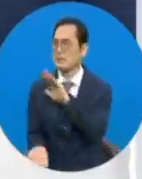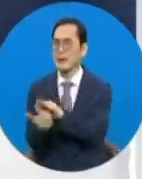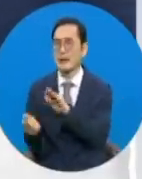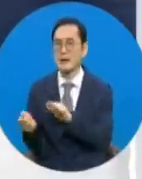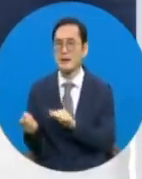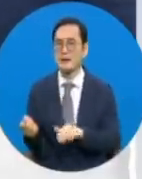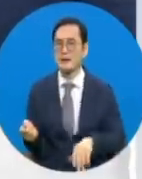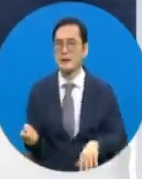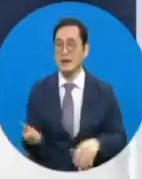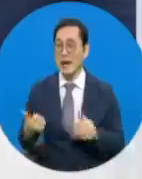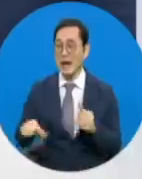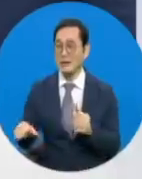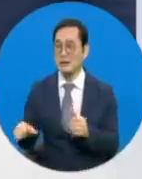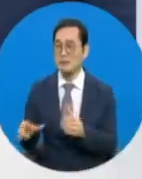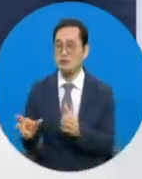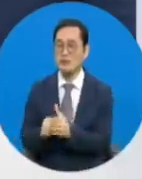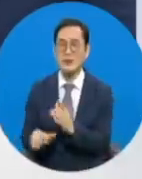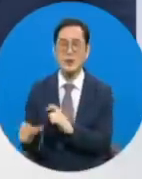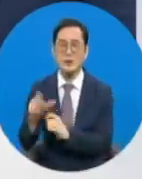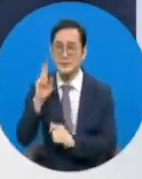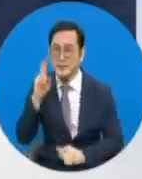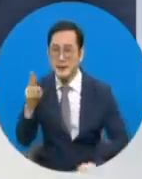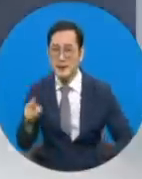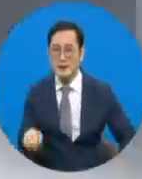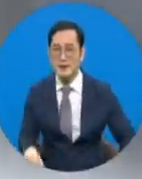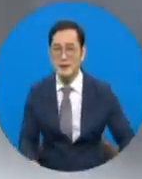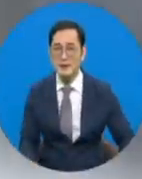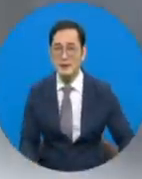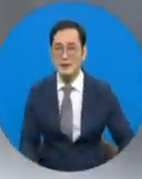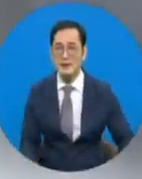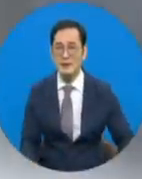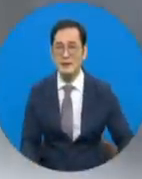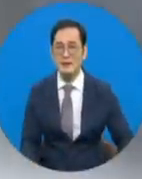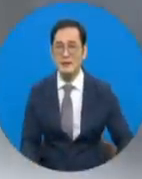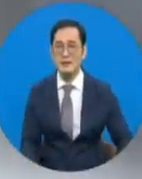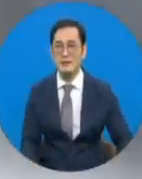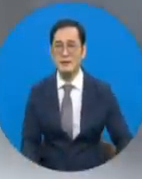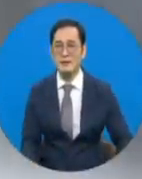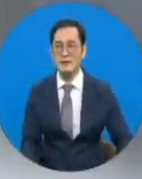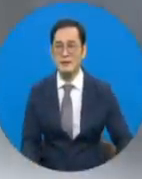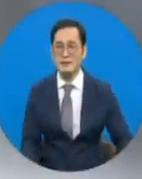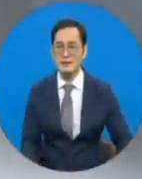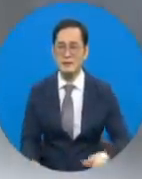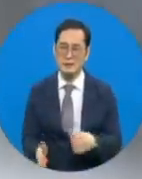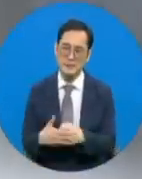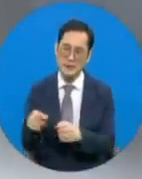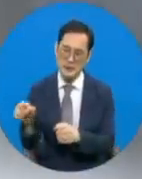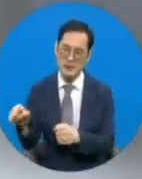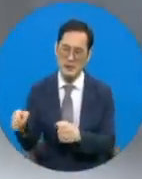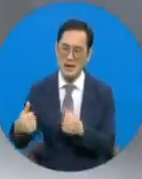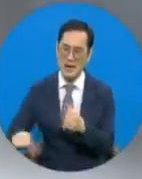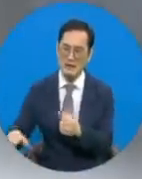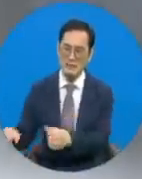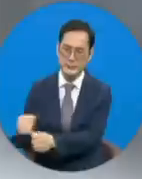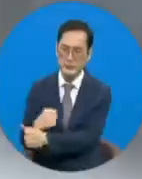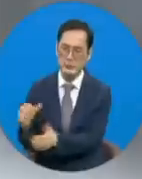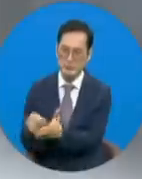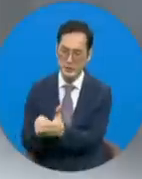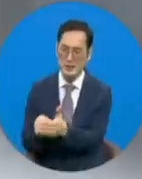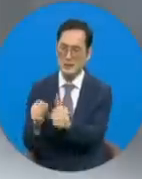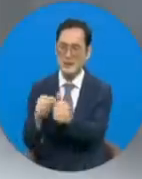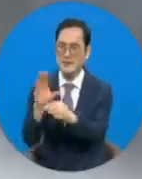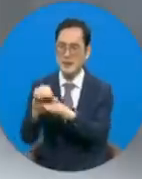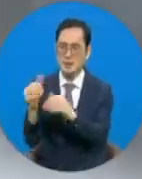안 할 수가 없는 것입니다. 그렇기 때문에 이 두 가지를 가지고 이동관 특보에 대한 내정을 철회해야 되는 것이 아니냐라고 이야기를 하는